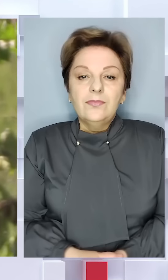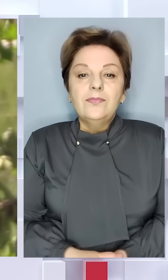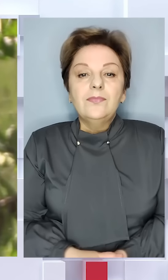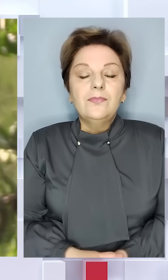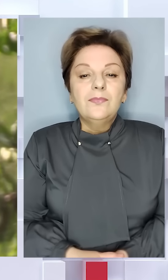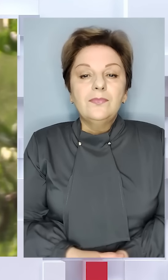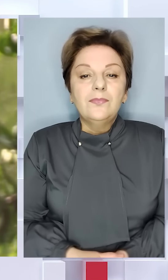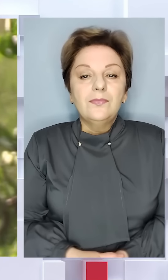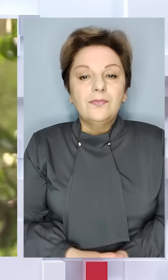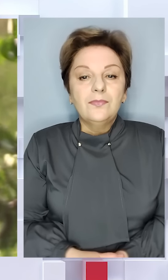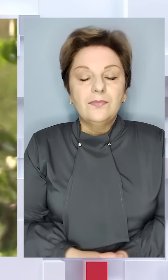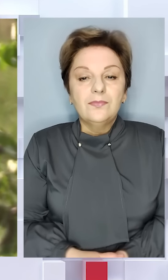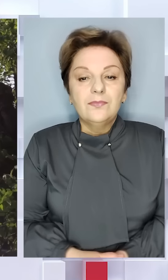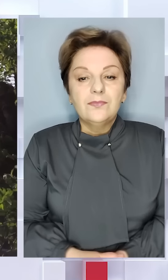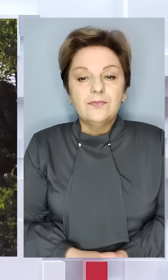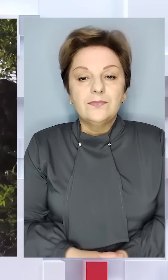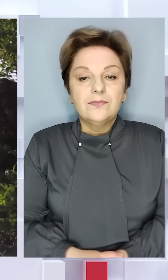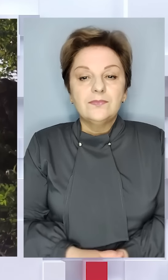Прицел